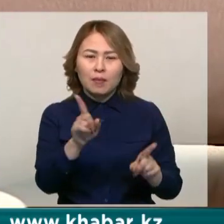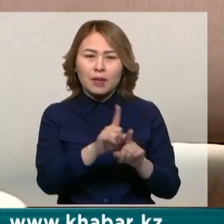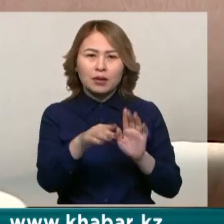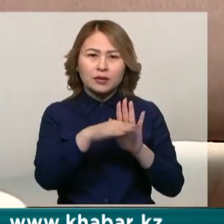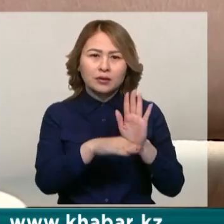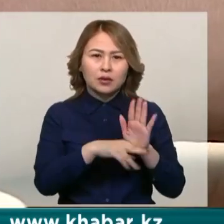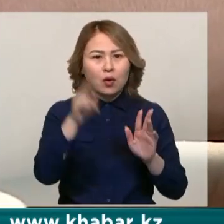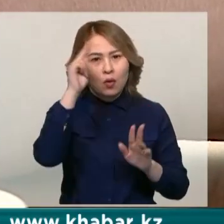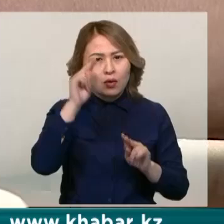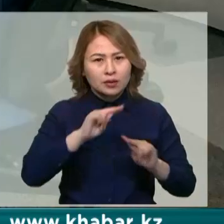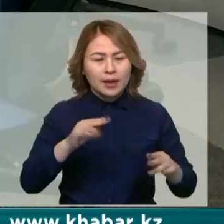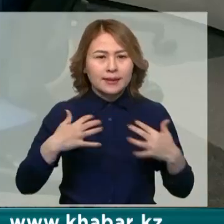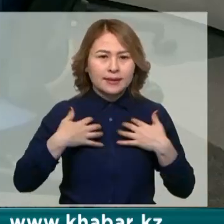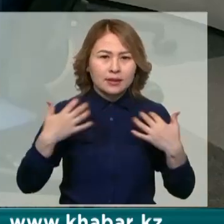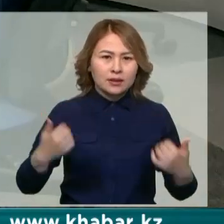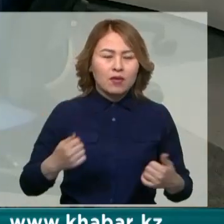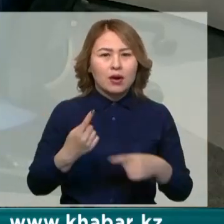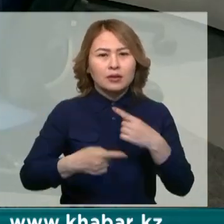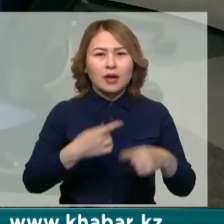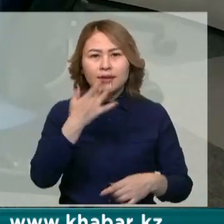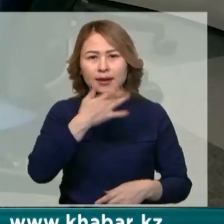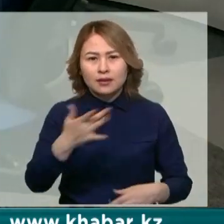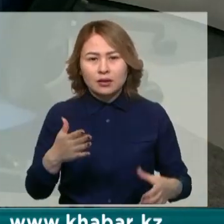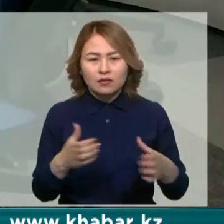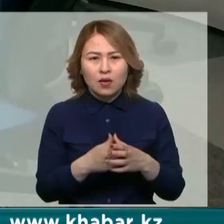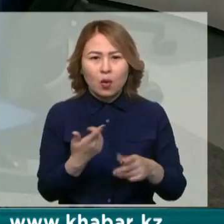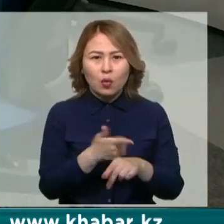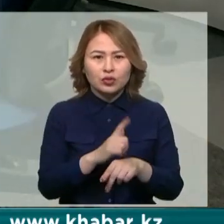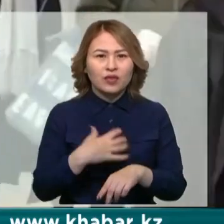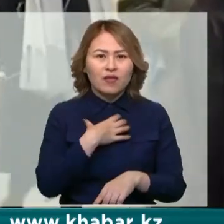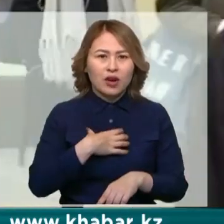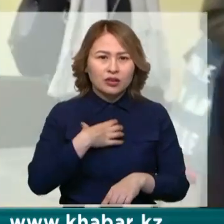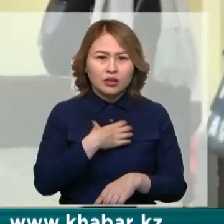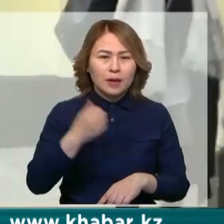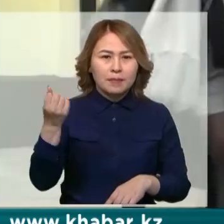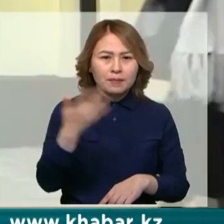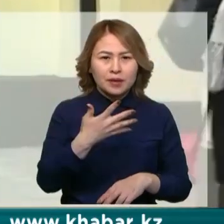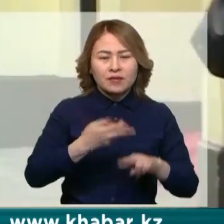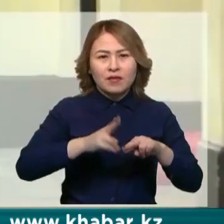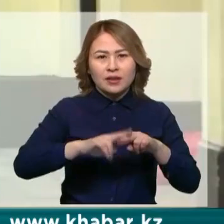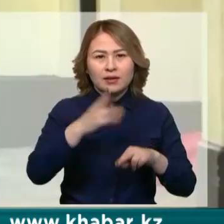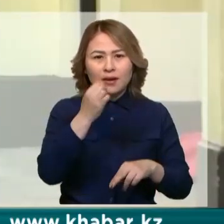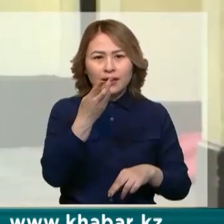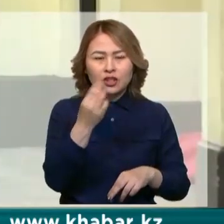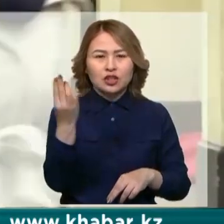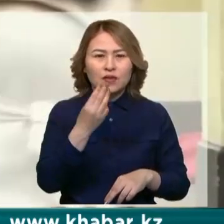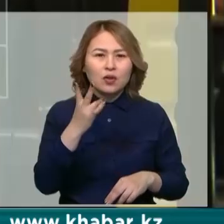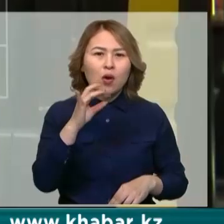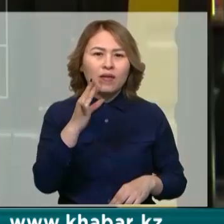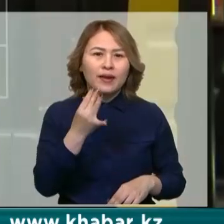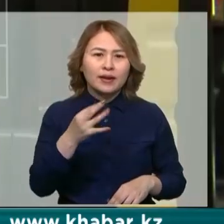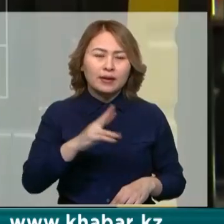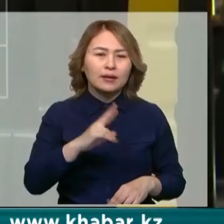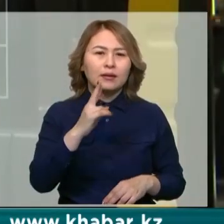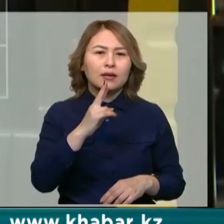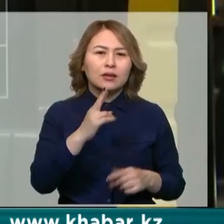ішінде білім беру, денсаулық сақтау, гендерлік саясат сияқты маңызды пункттері бар. Бестікке кірген Дания, Швеция, Норвегия, Канада